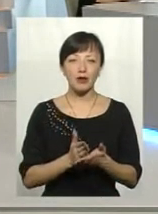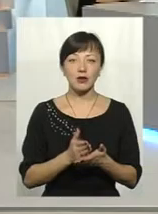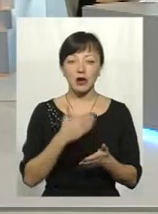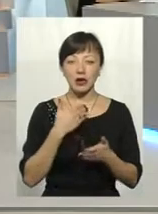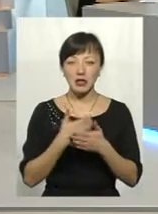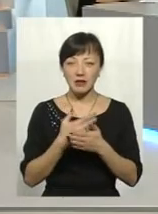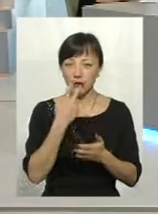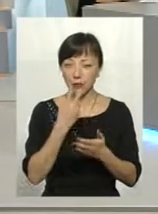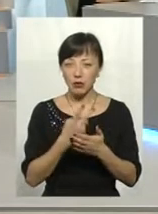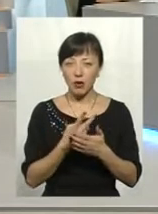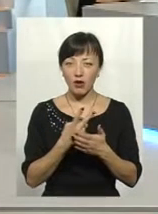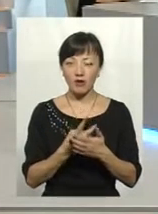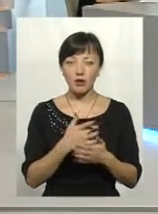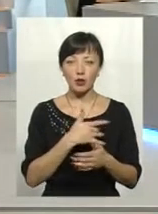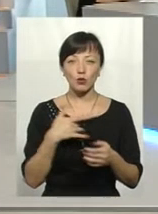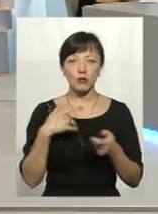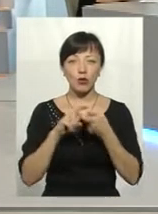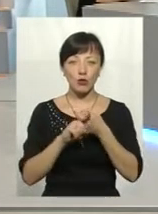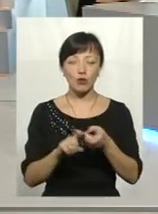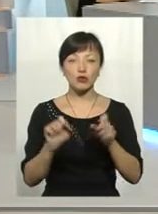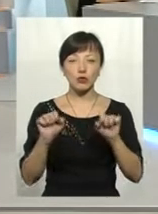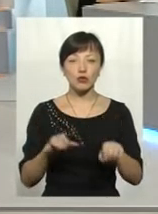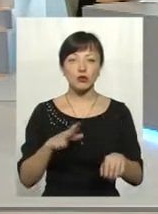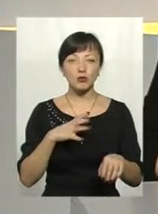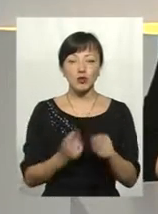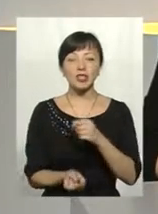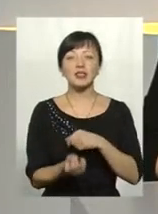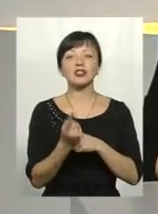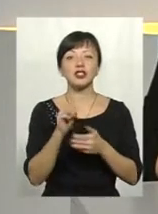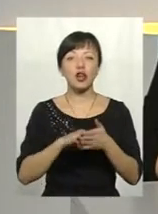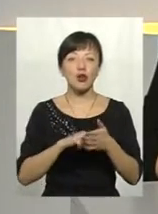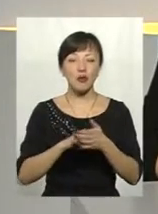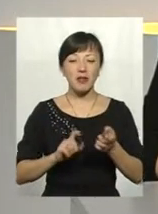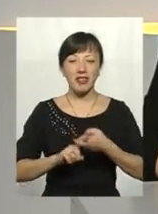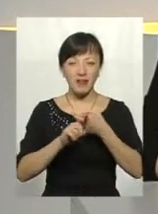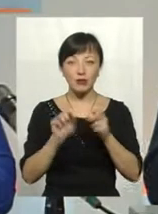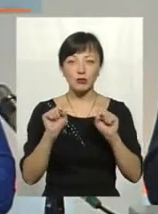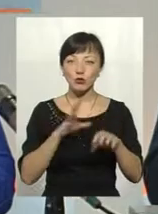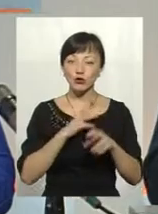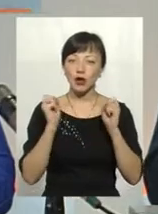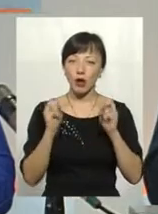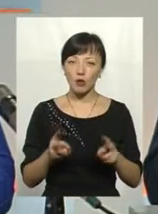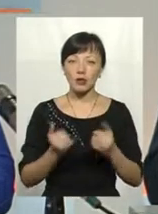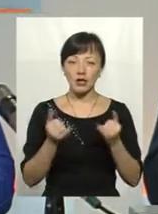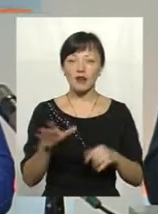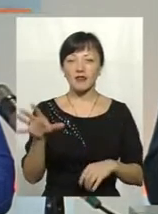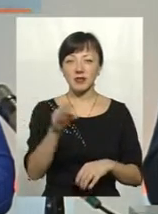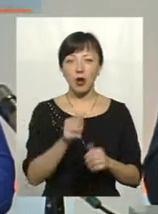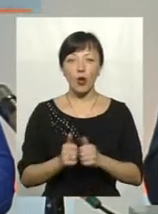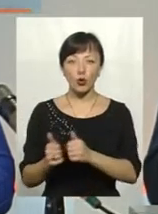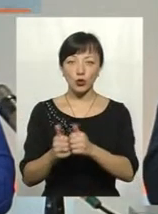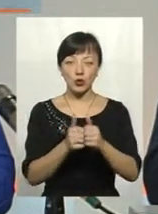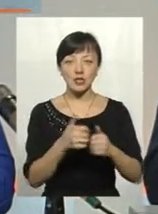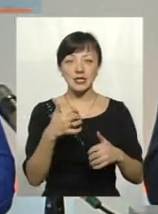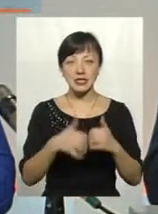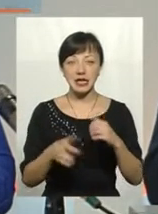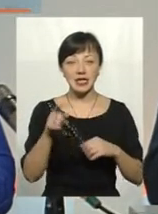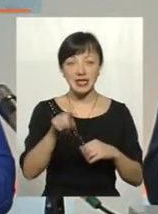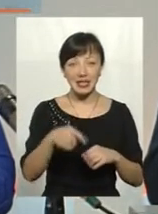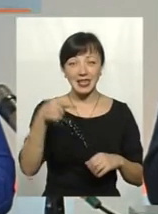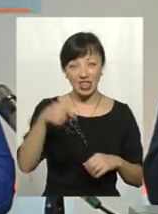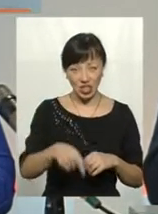прояви туберкульозу, тобто ті, які можуть бути джерелом інфекції, можуть становити загрозу для всіх оточуючих. Серед тієї